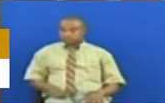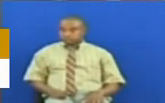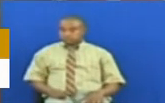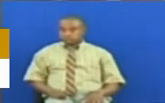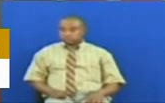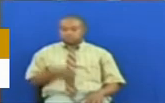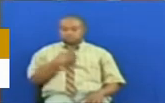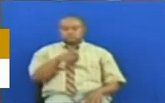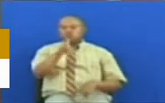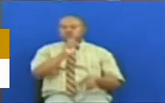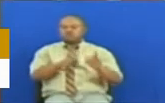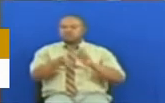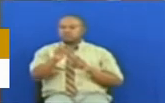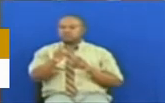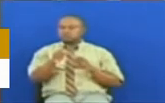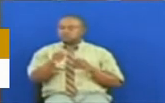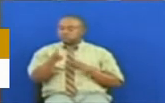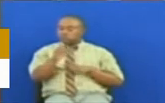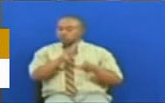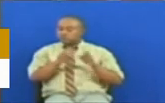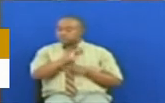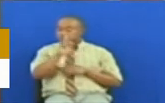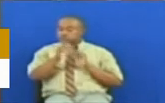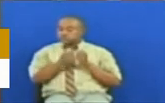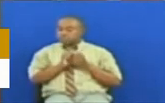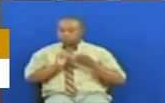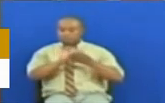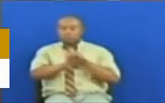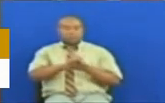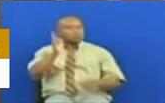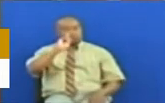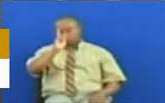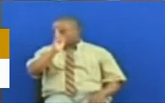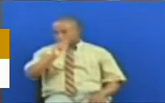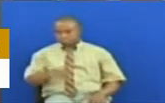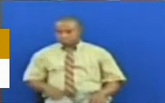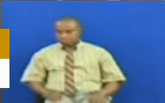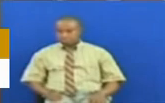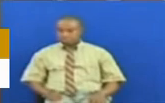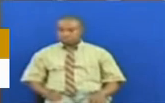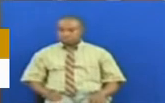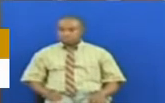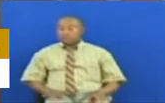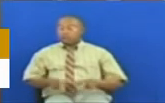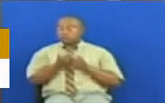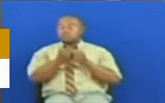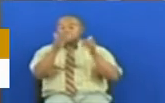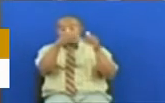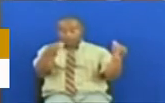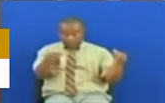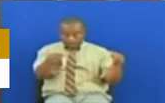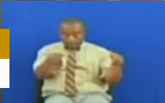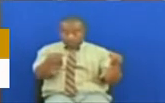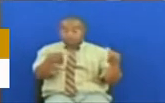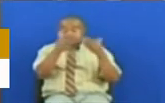fishing au fisheries sio jambo la muungano, lakini mipaka au kutambua